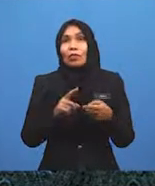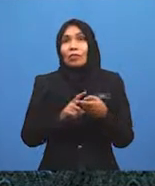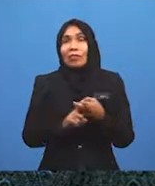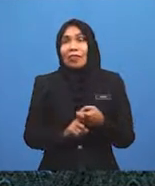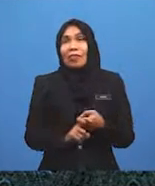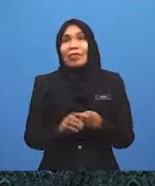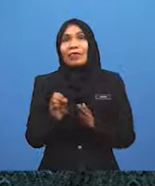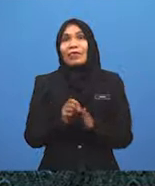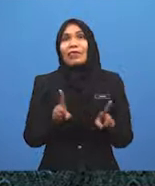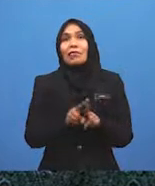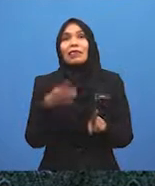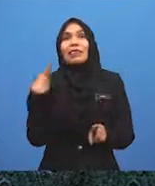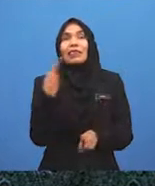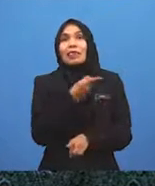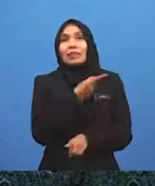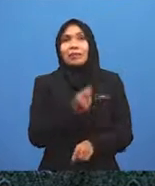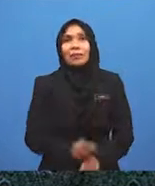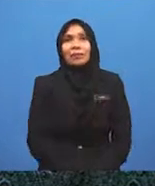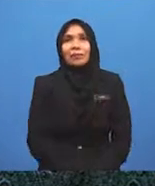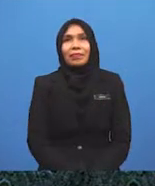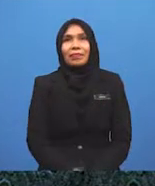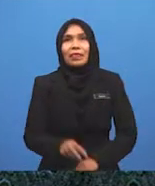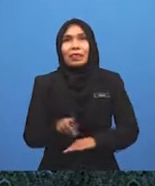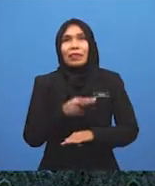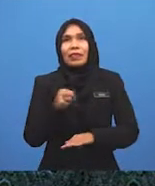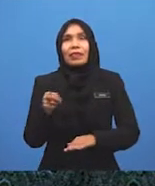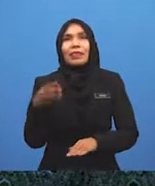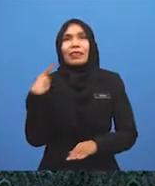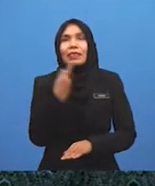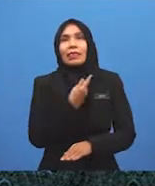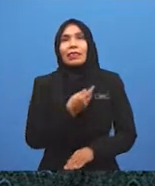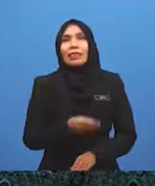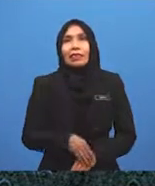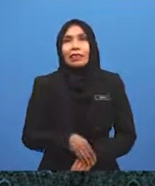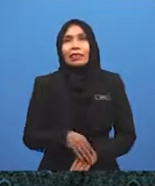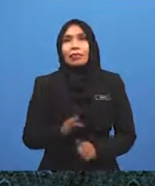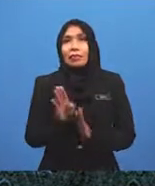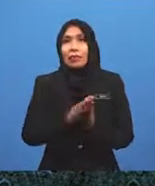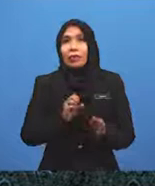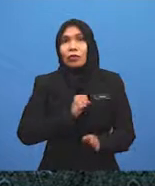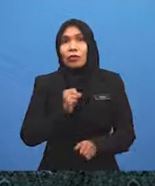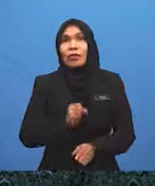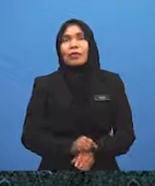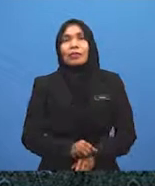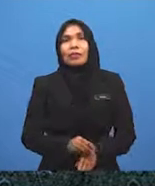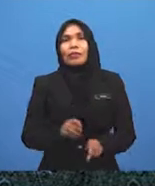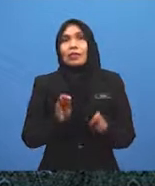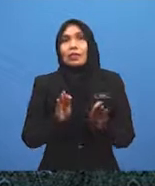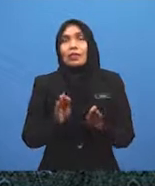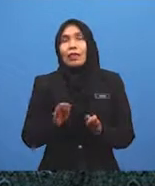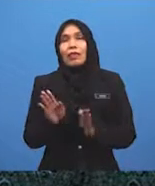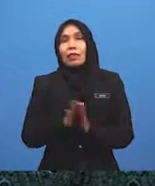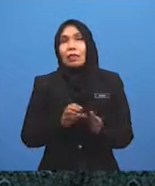terjalin sesama kita. Pakaian kita biarlah bersopan, kalau